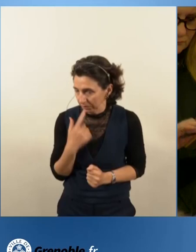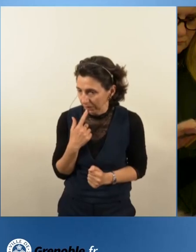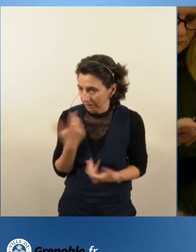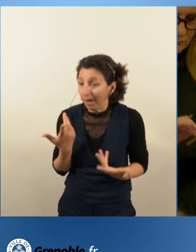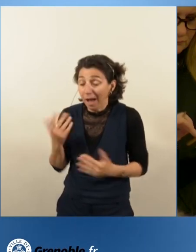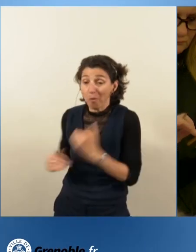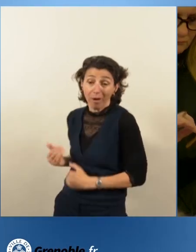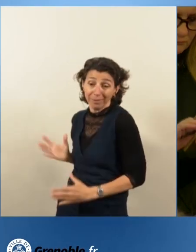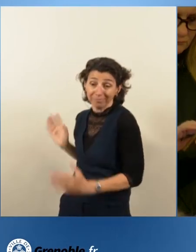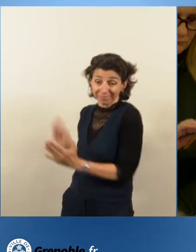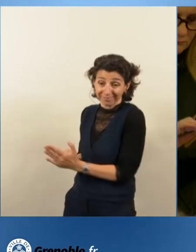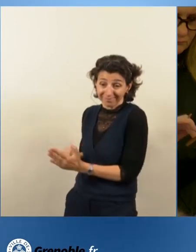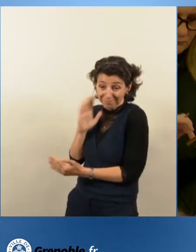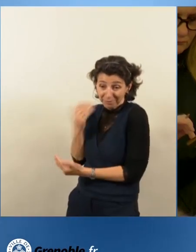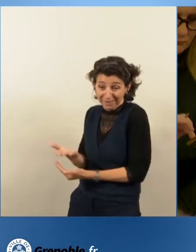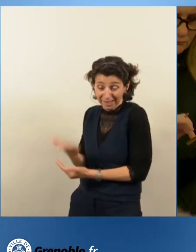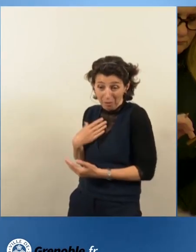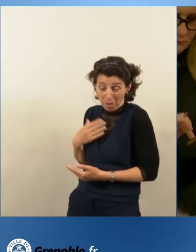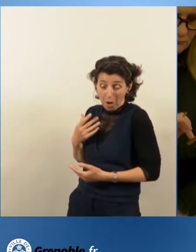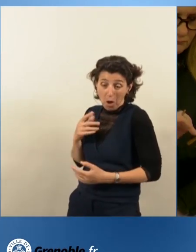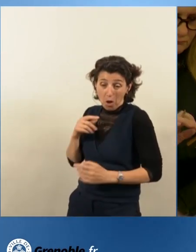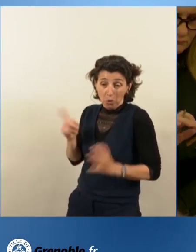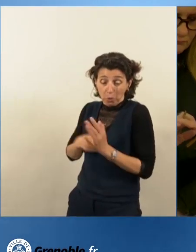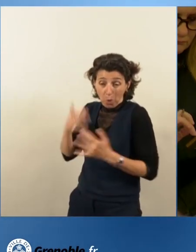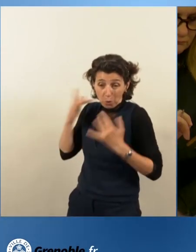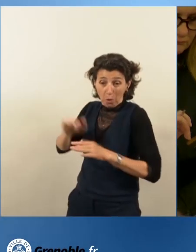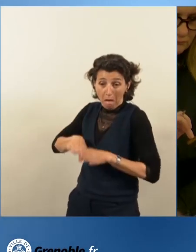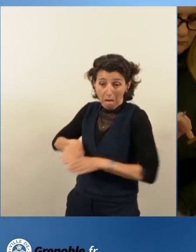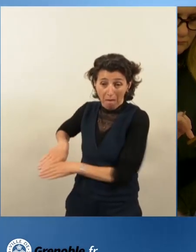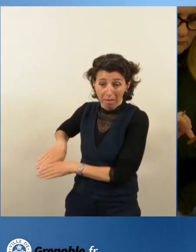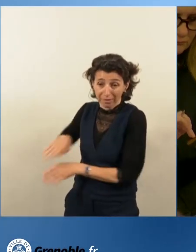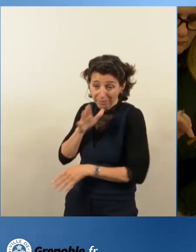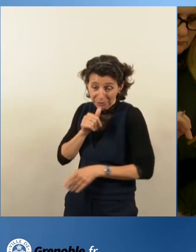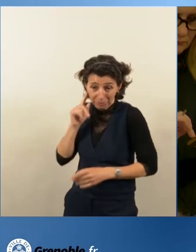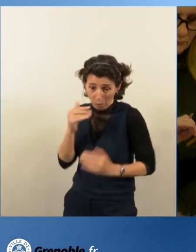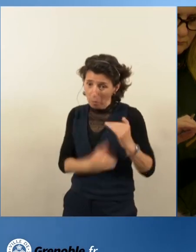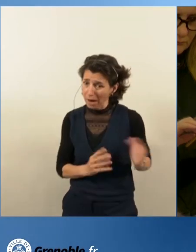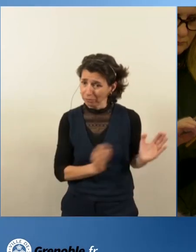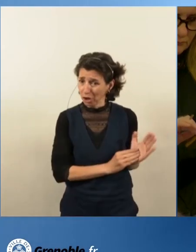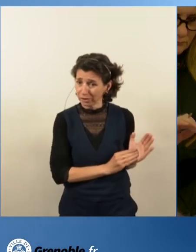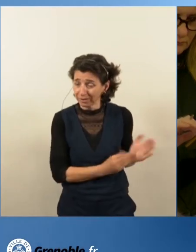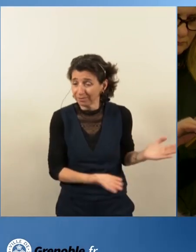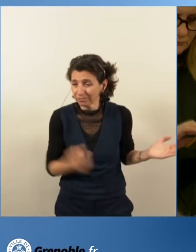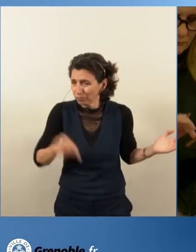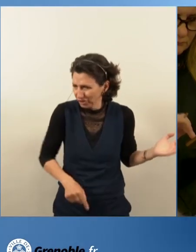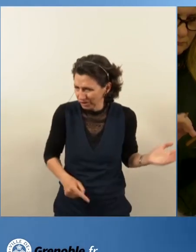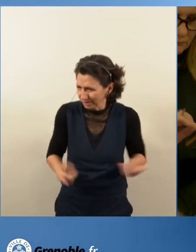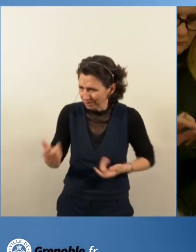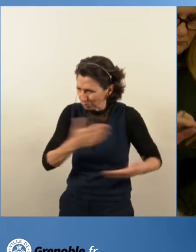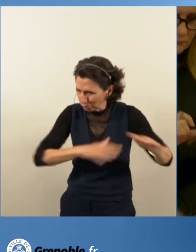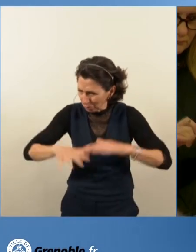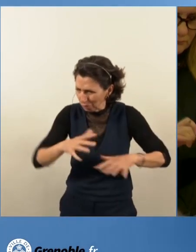programme donc on va pas les Reniers aujourd'hui on est là pour appliquer notre programme ils sont au cœur de notre grille d'analyse politique